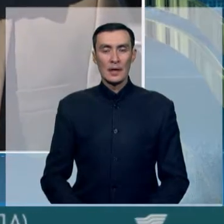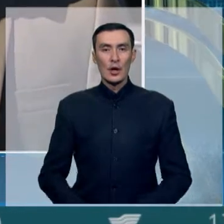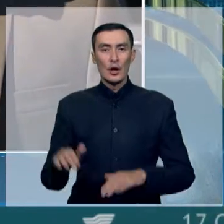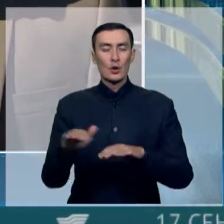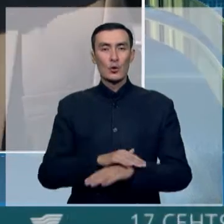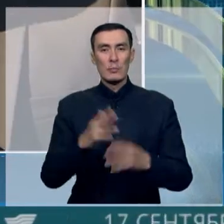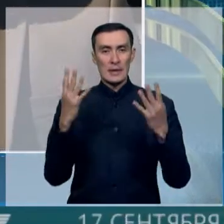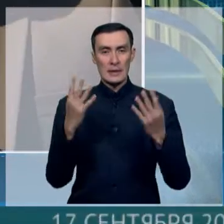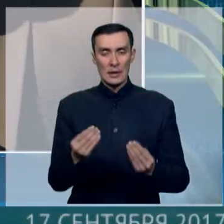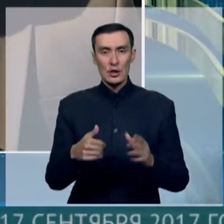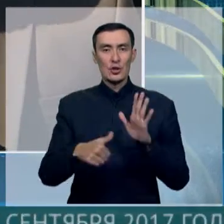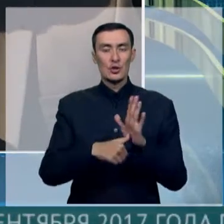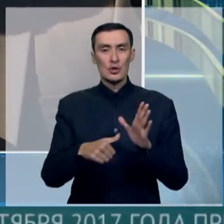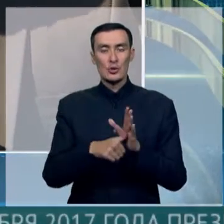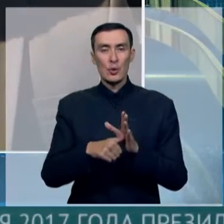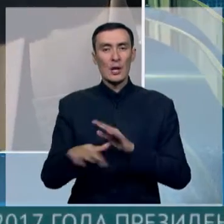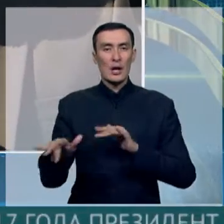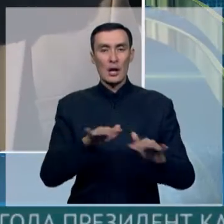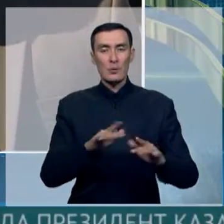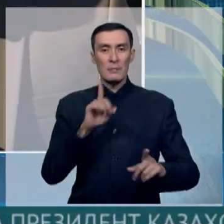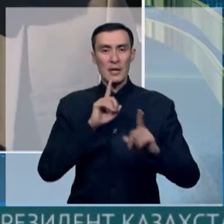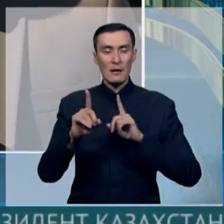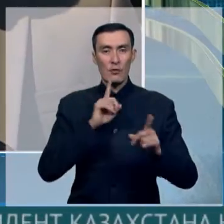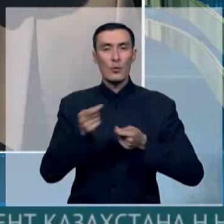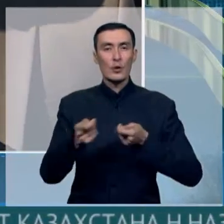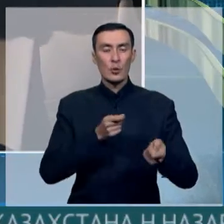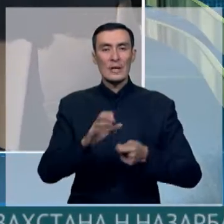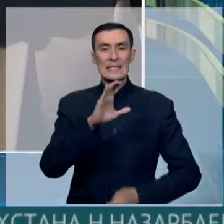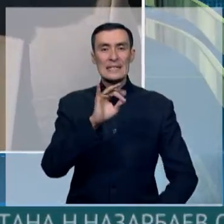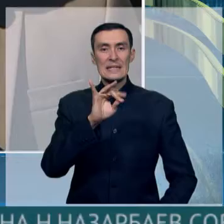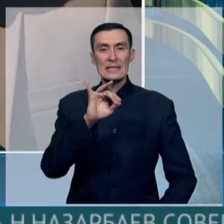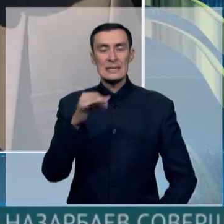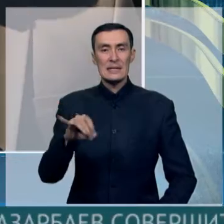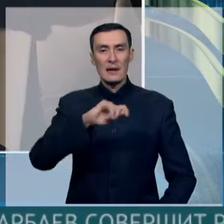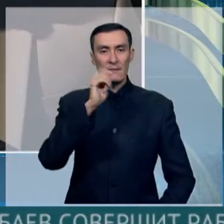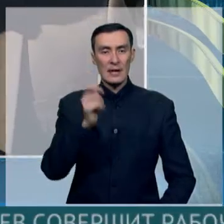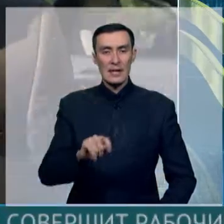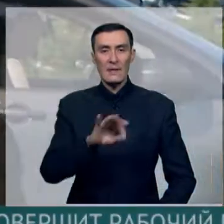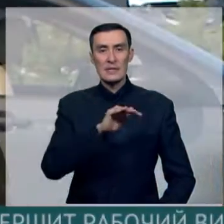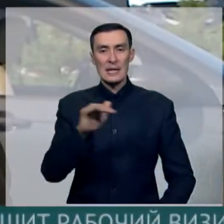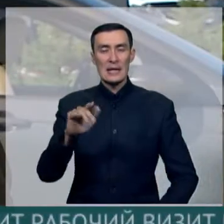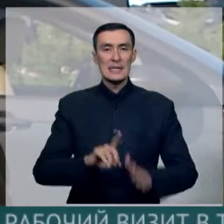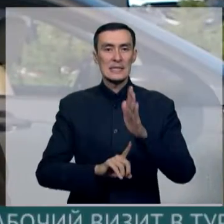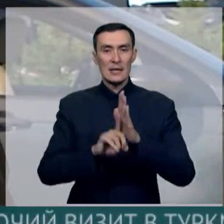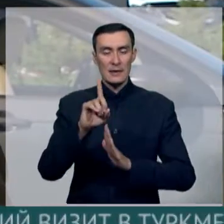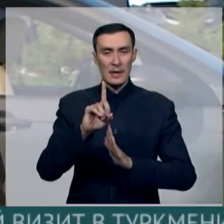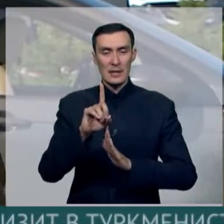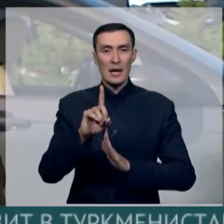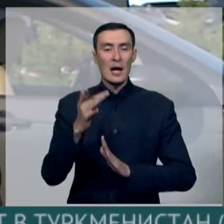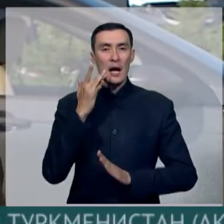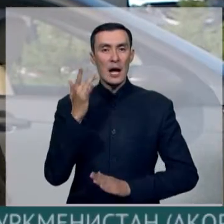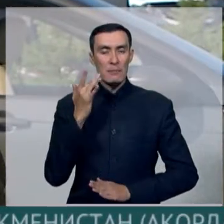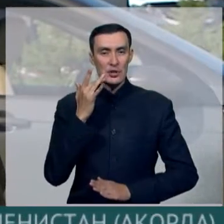Добрый день, Салтанат. Шестой раунд переговоров по урегулированию сирийского кризиса в Астане официально стартовал. Как